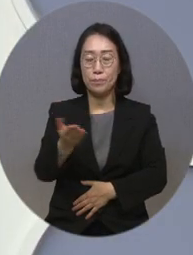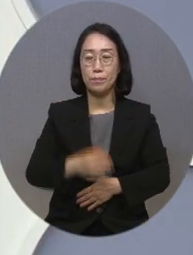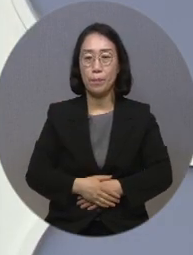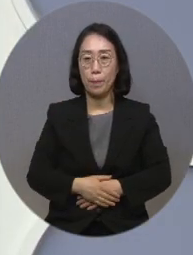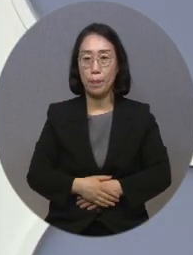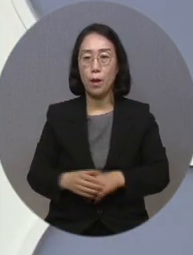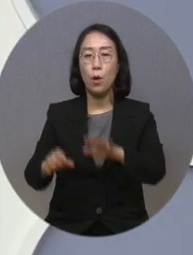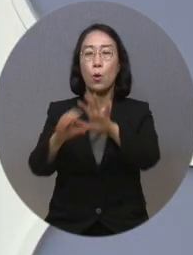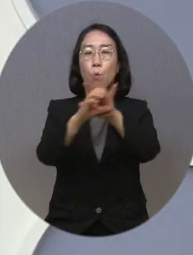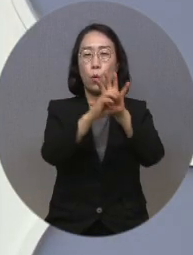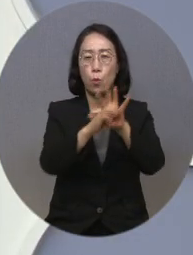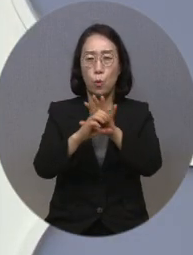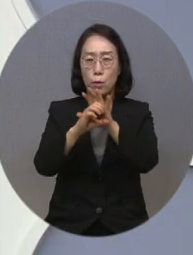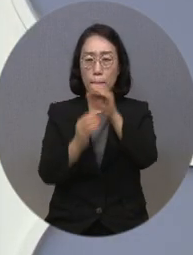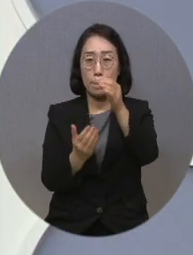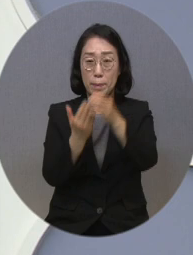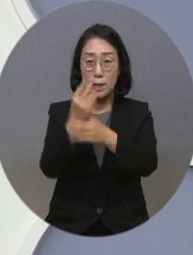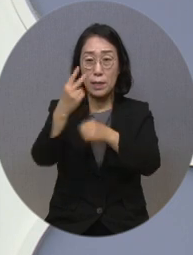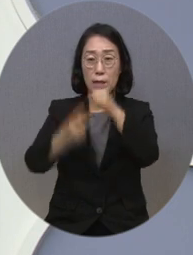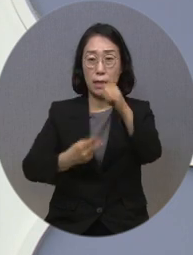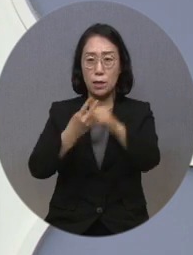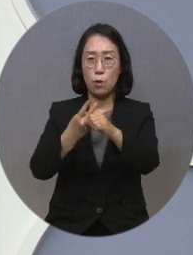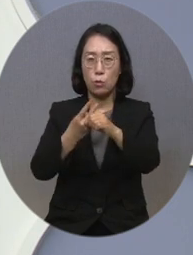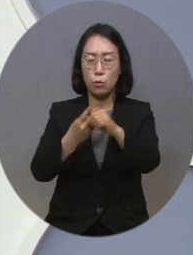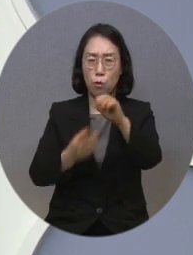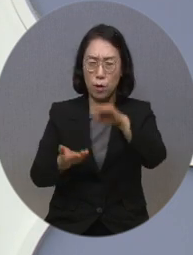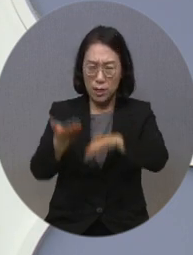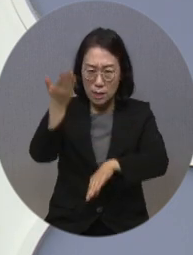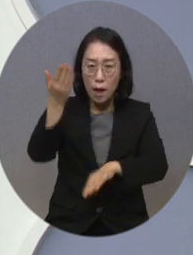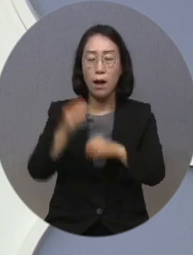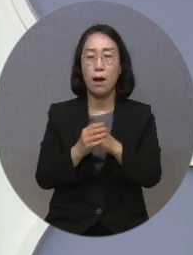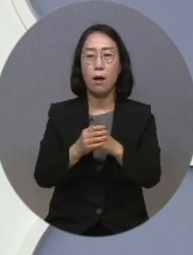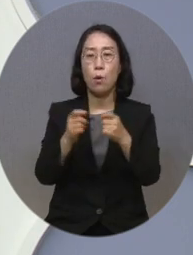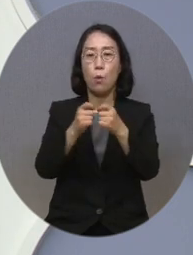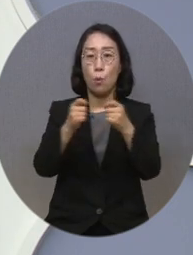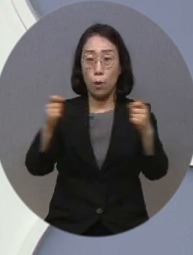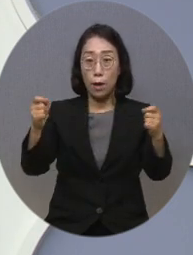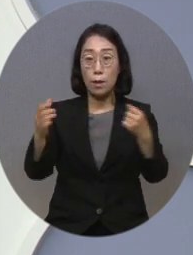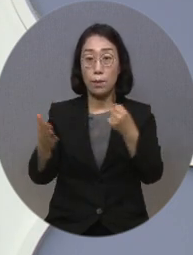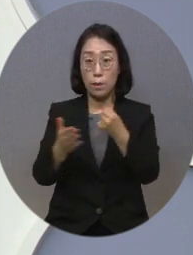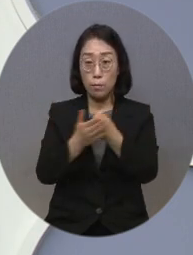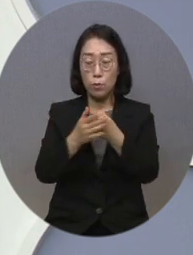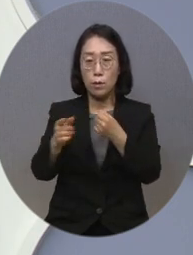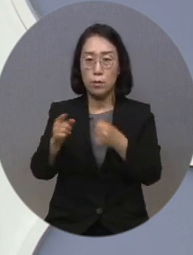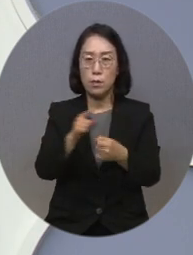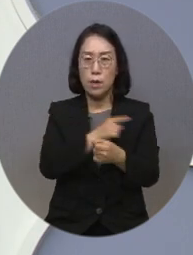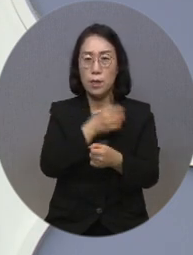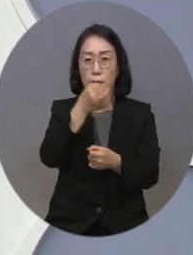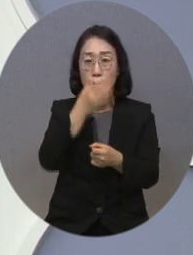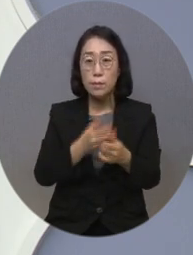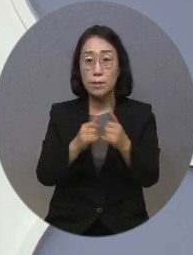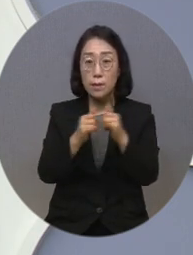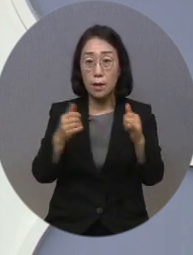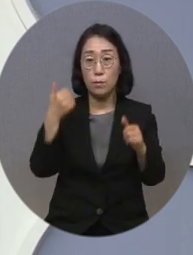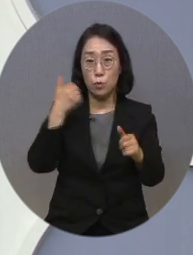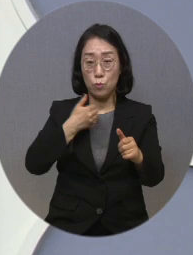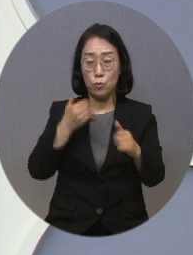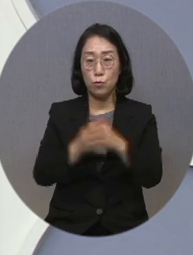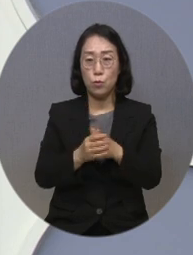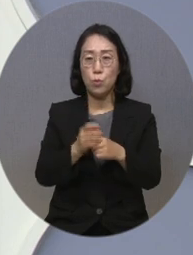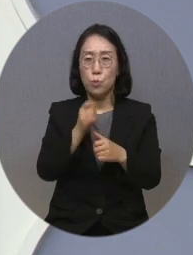코로나가 발생한 지 2년여가 넘는 동안에 가장 피해를 본 계층이라고 하면